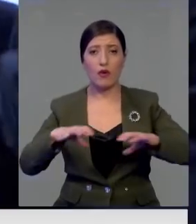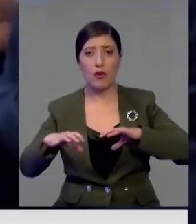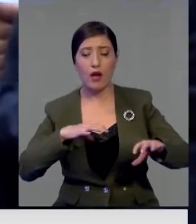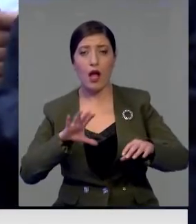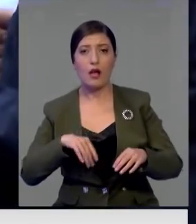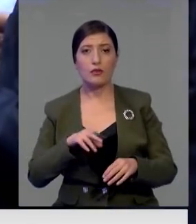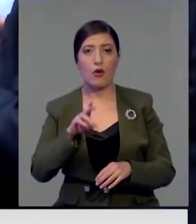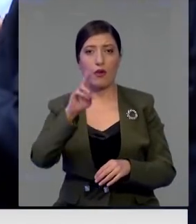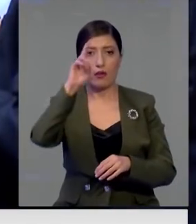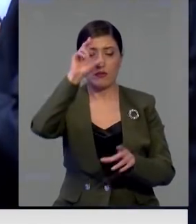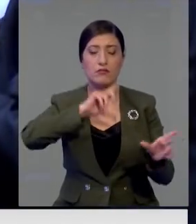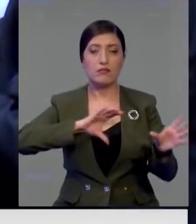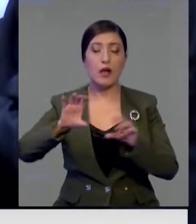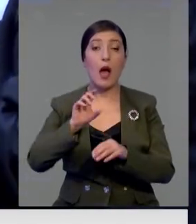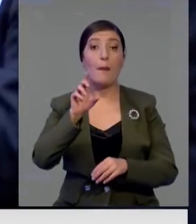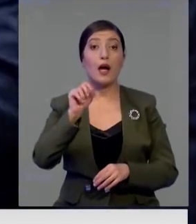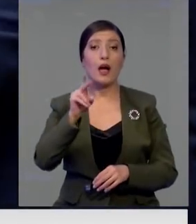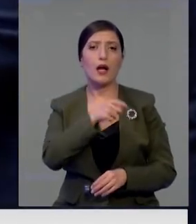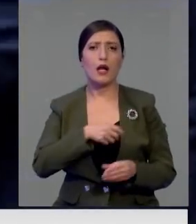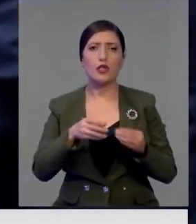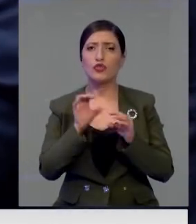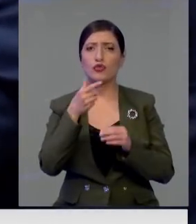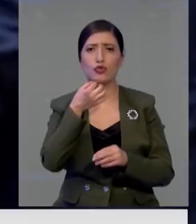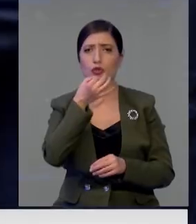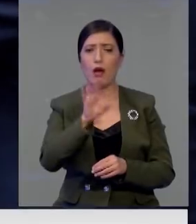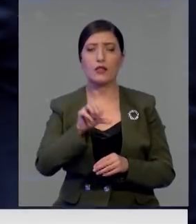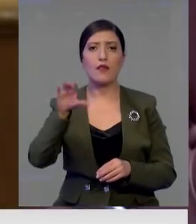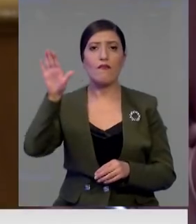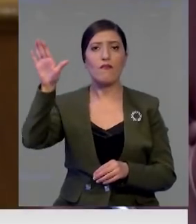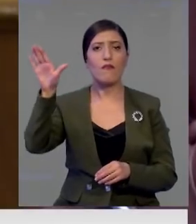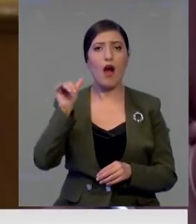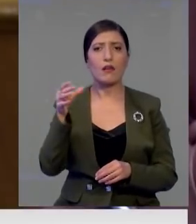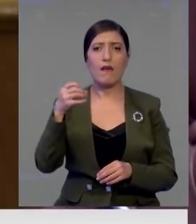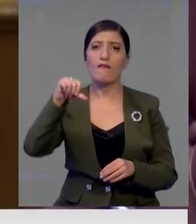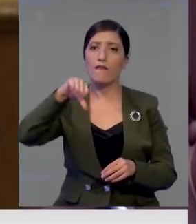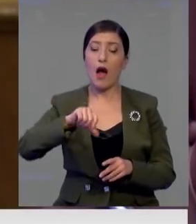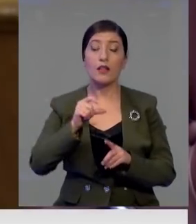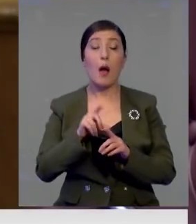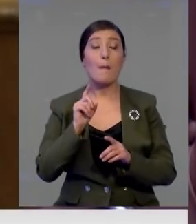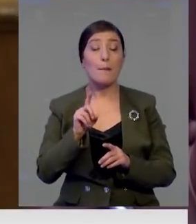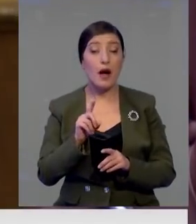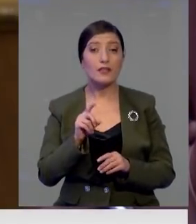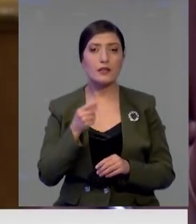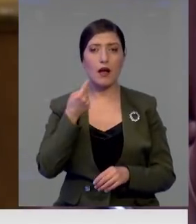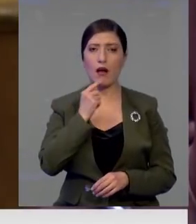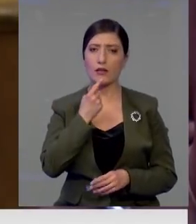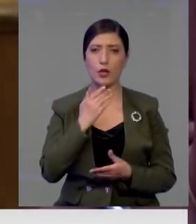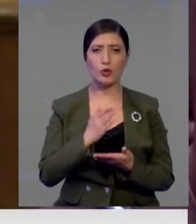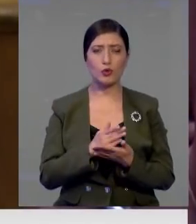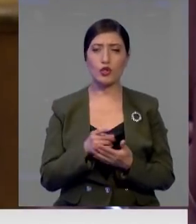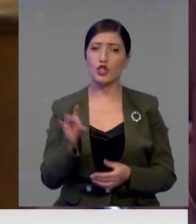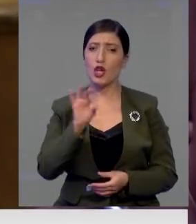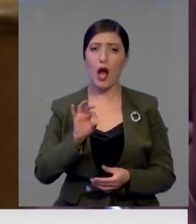հանելը։ ԲՀԿ-ն չի ասում, վարկ վերցնելը վատ է, բայց իրենք որպես ընդդիմություն կարող են հիմնավոր կասկածներ ունենալ, ինչի վրա են